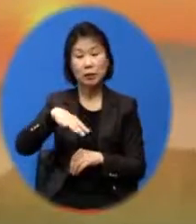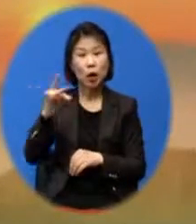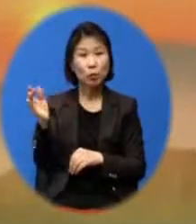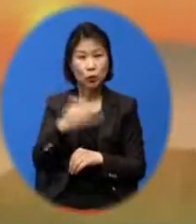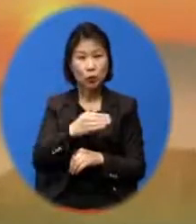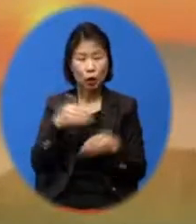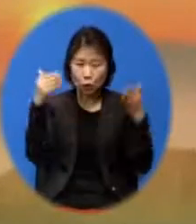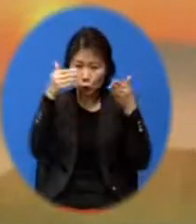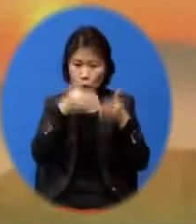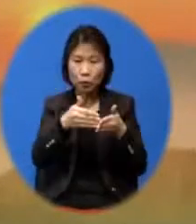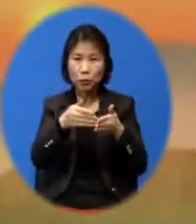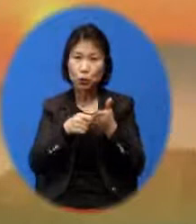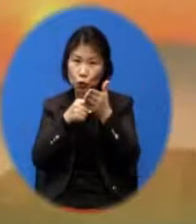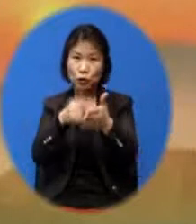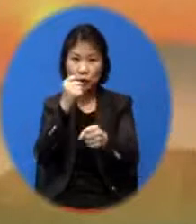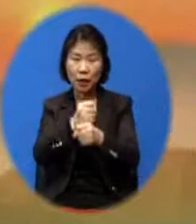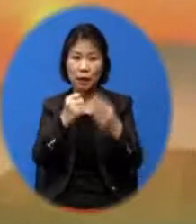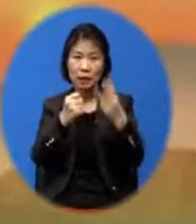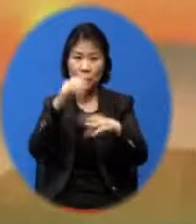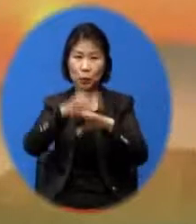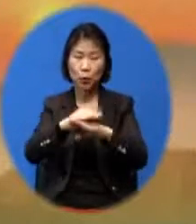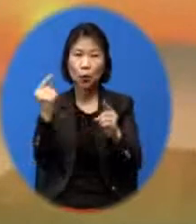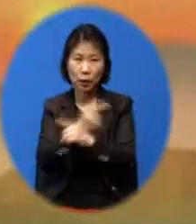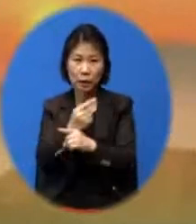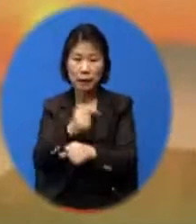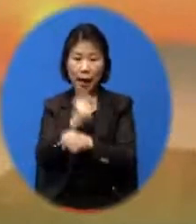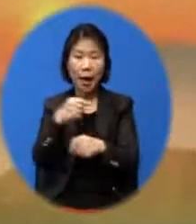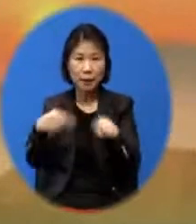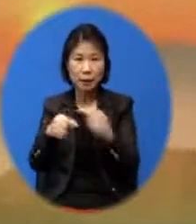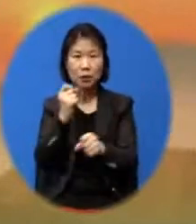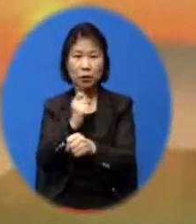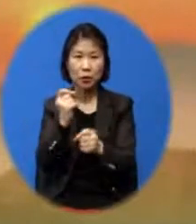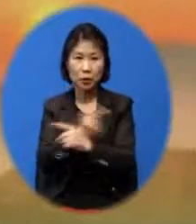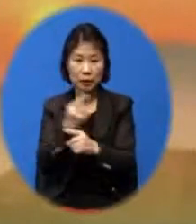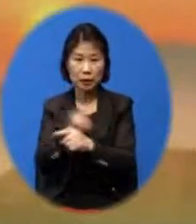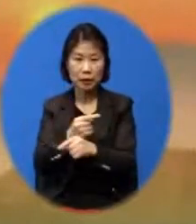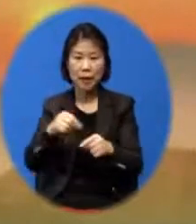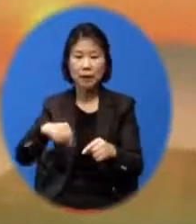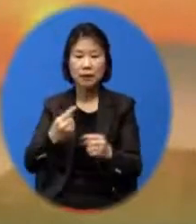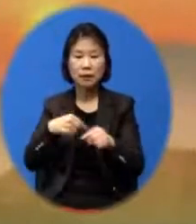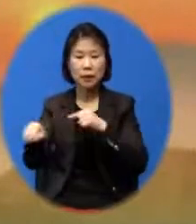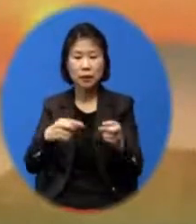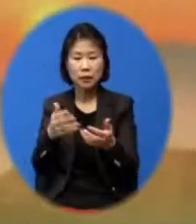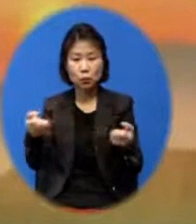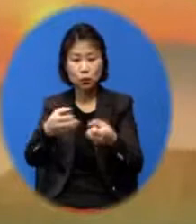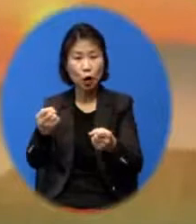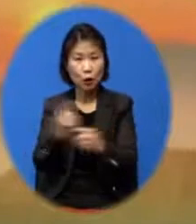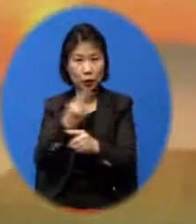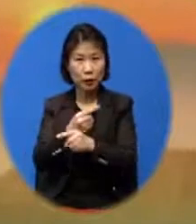초부터 중점적으로 추진해온 삼농혁신, 행정혁신, 자치분권혁신,